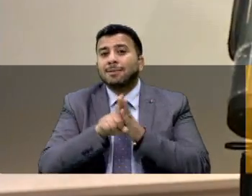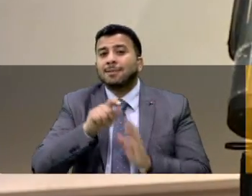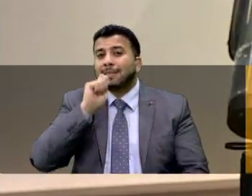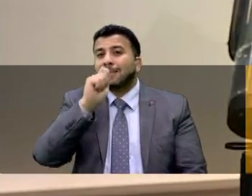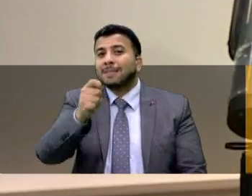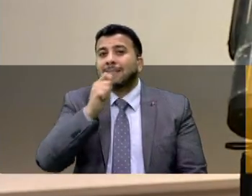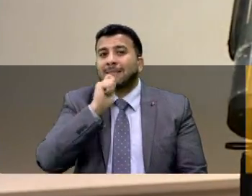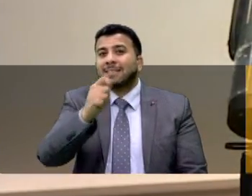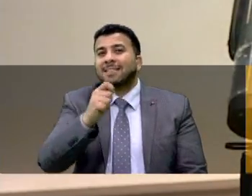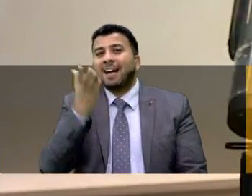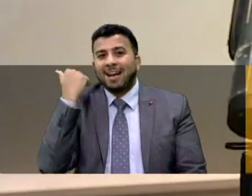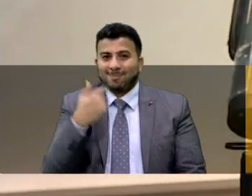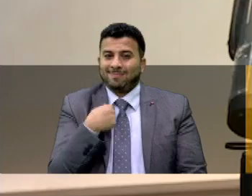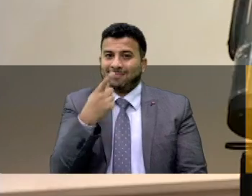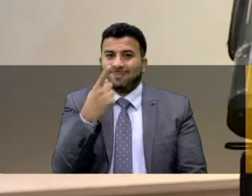يا